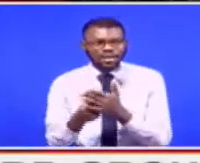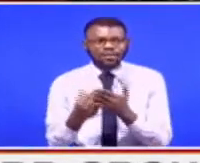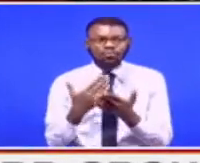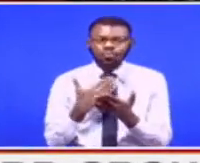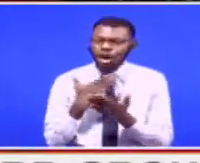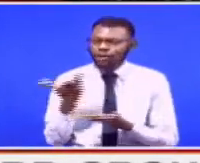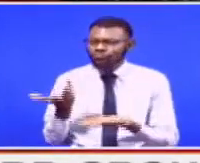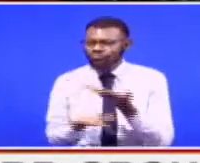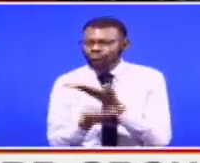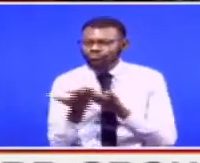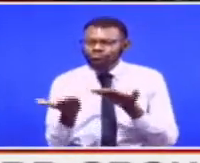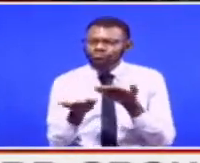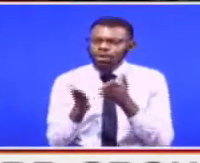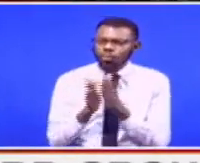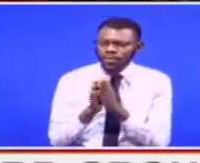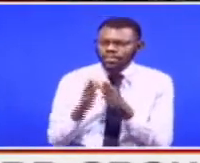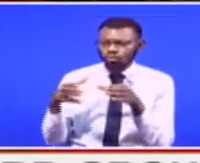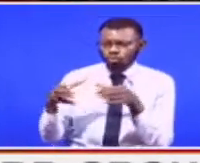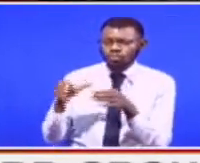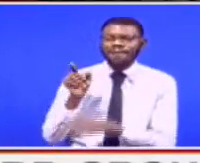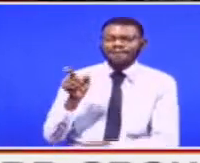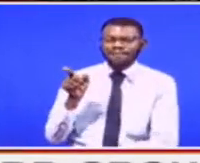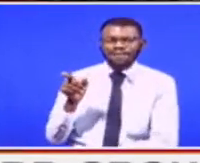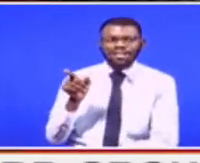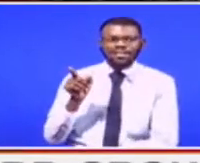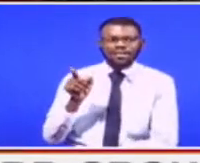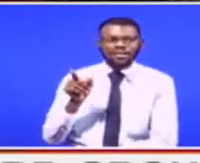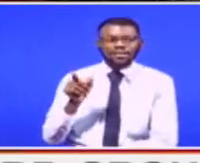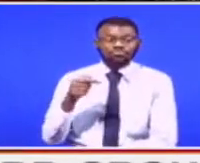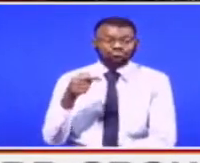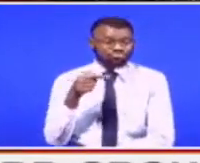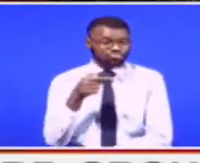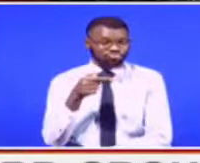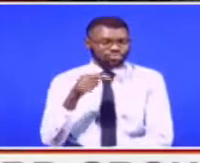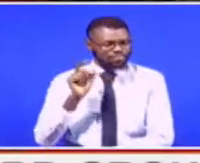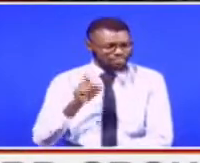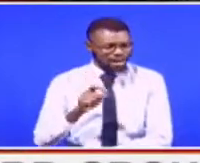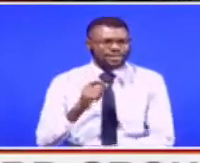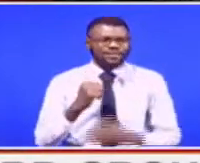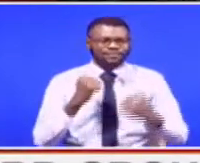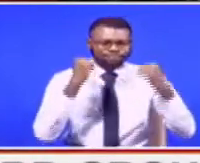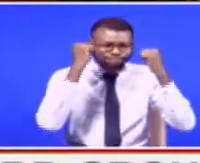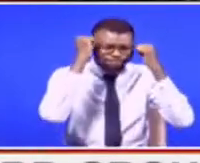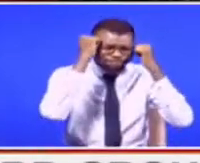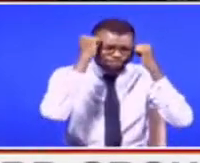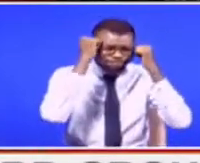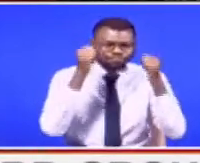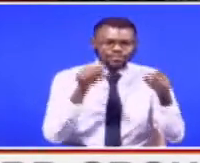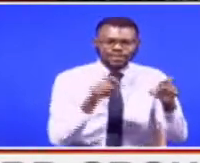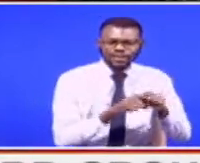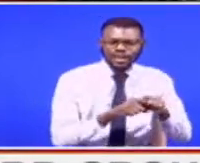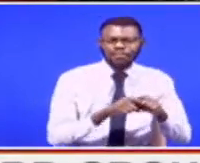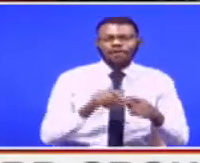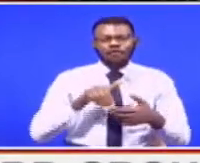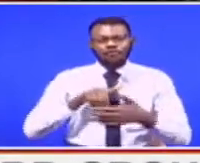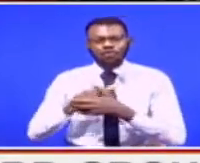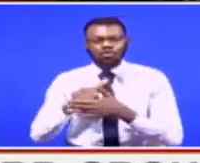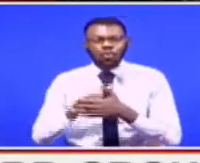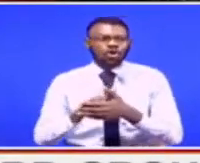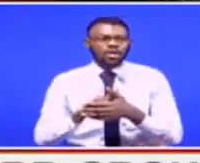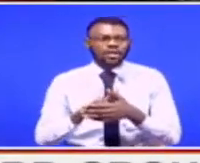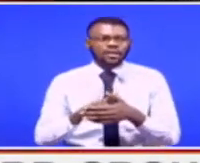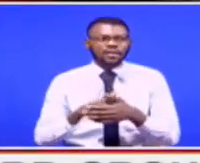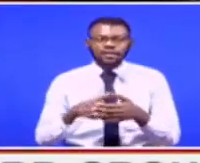tuongee na watu pia kuwaeleza kuwa ni mzuri Adrin asome anapocheza ili